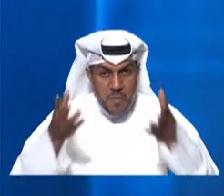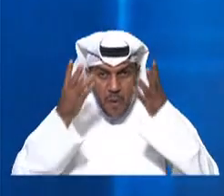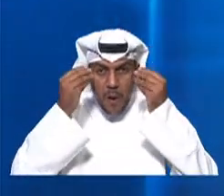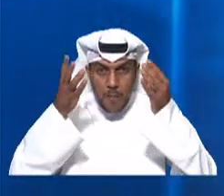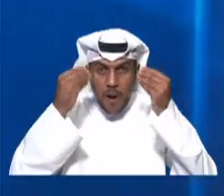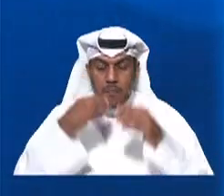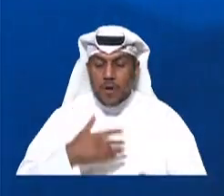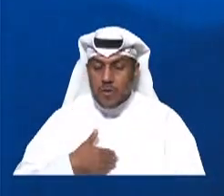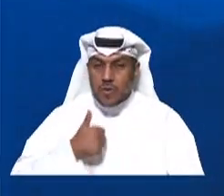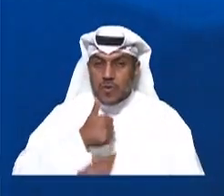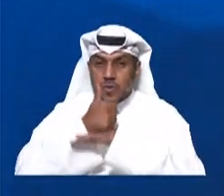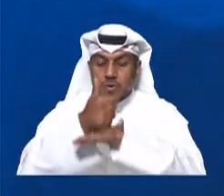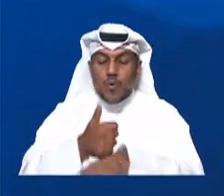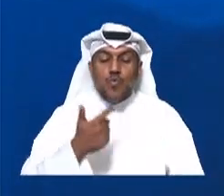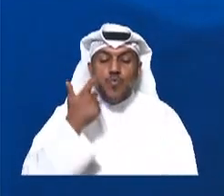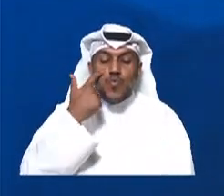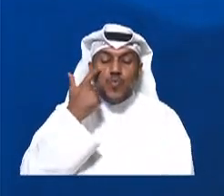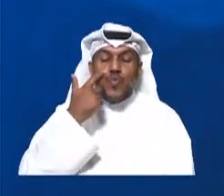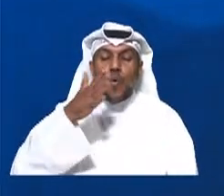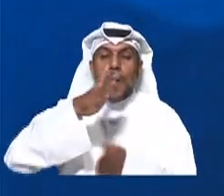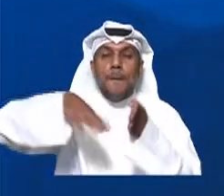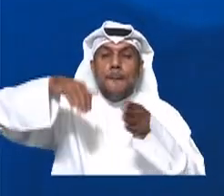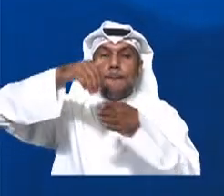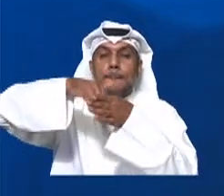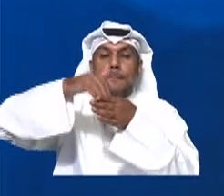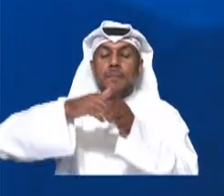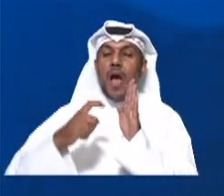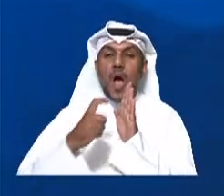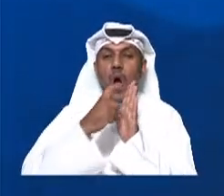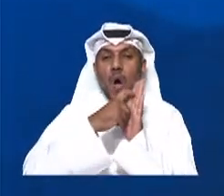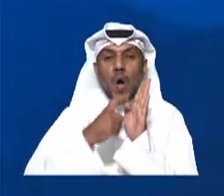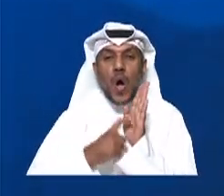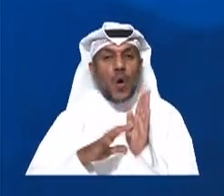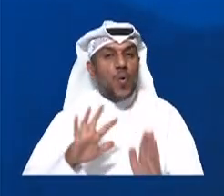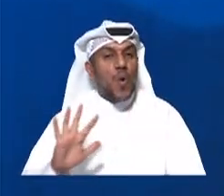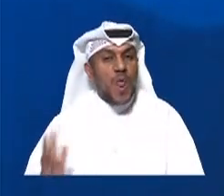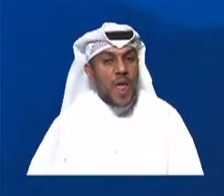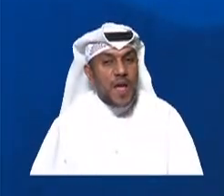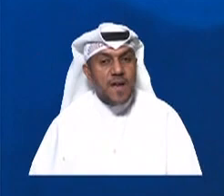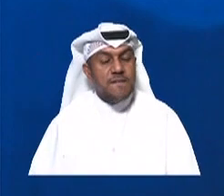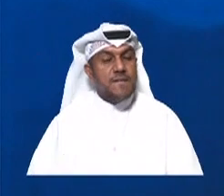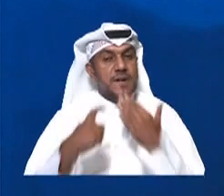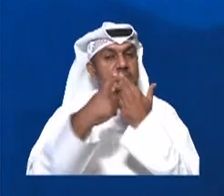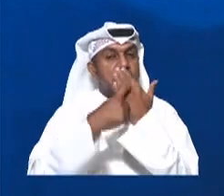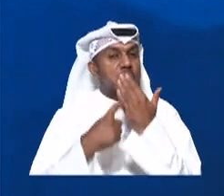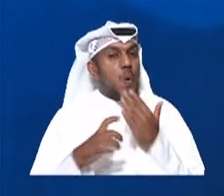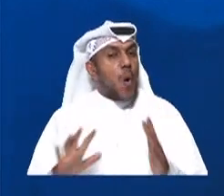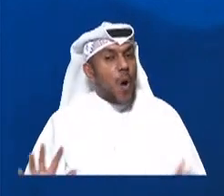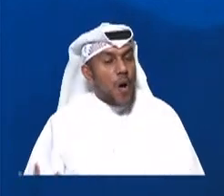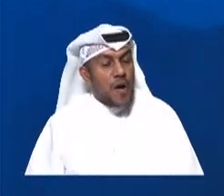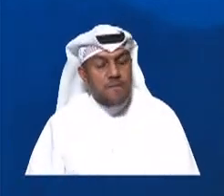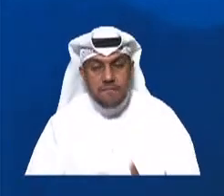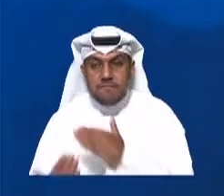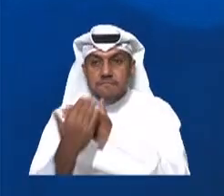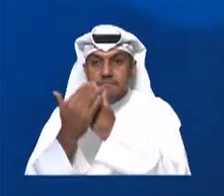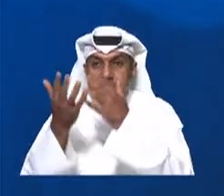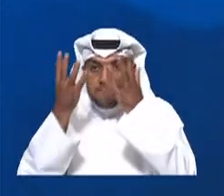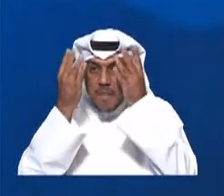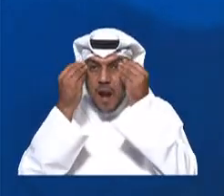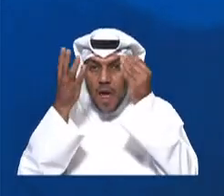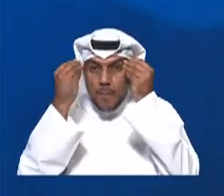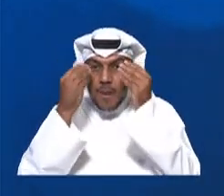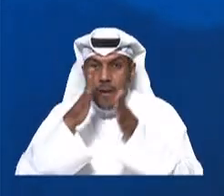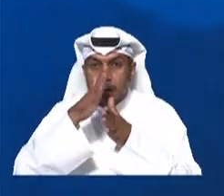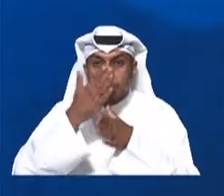المتطوعين ودورهم في مراقبة الانتخابات والجوانب القانونية لرصد أي مخالفات قد تحصل لضمان انتخابات